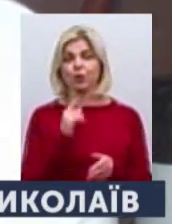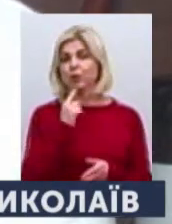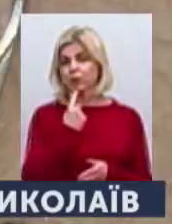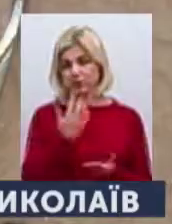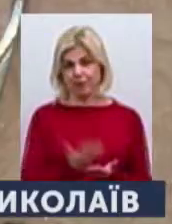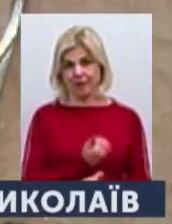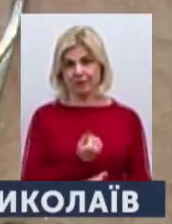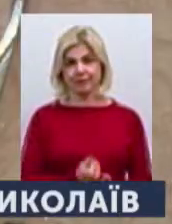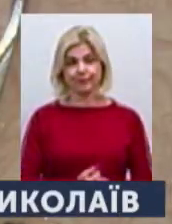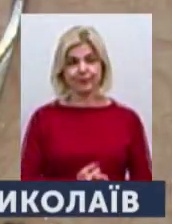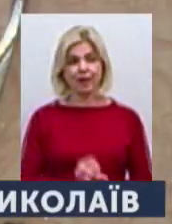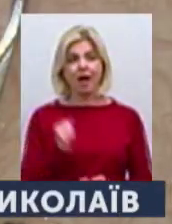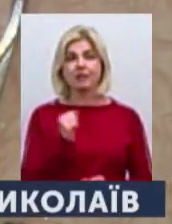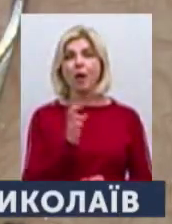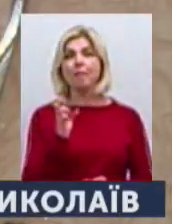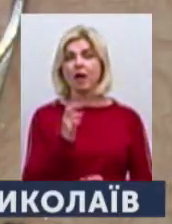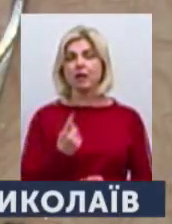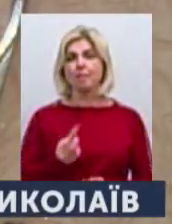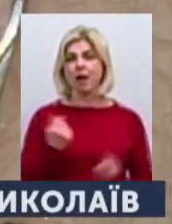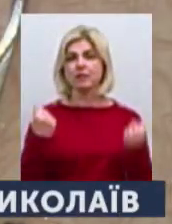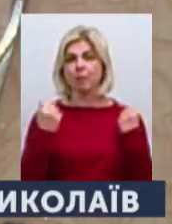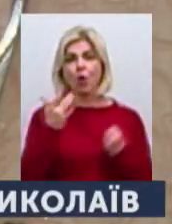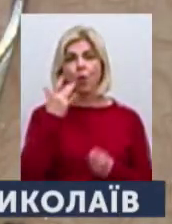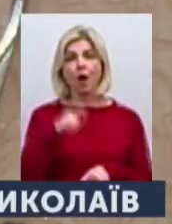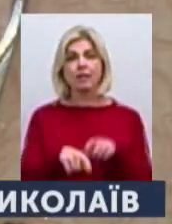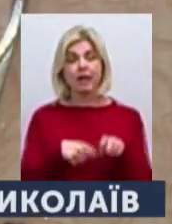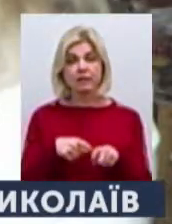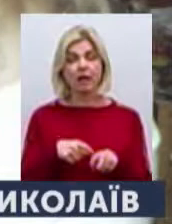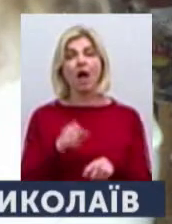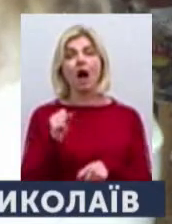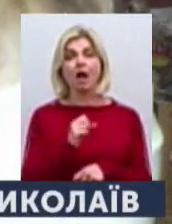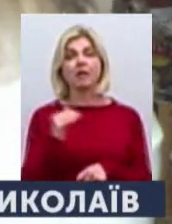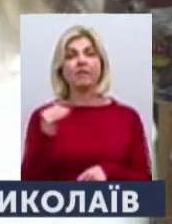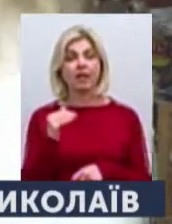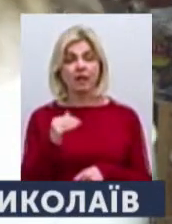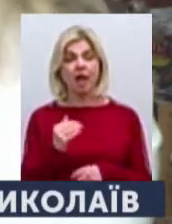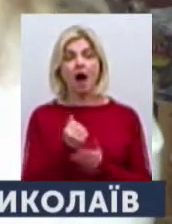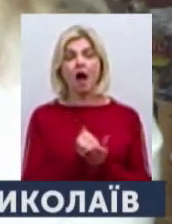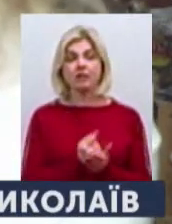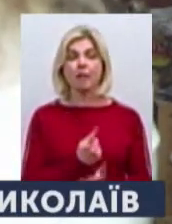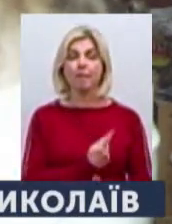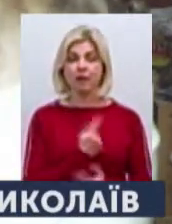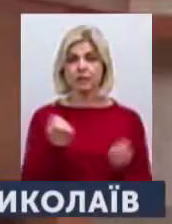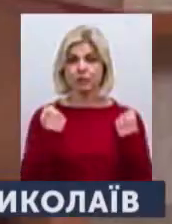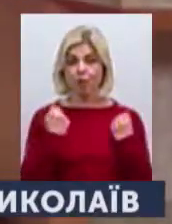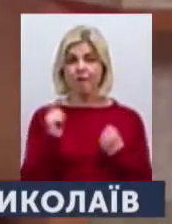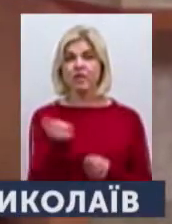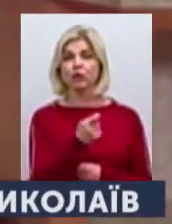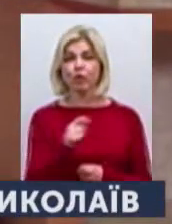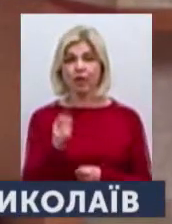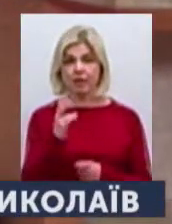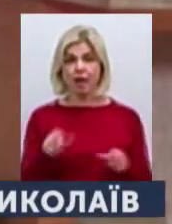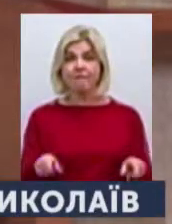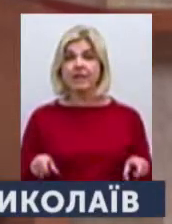знайти. Анатолій Бардіш – майстер спорту з легкої атлетики. Анна Франків – кандидат у майстри спорту з фехтування на